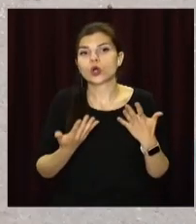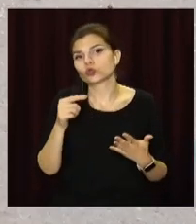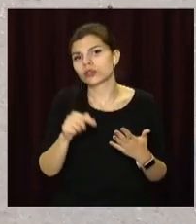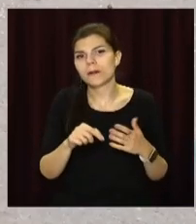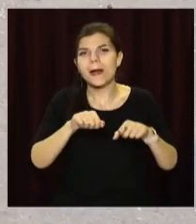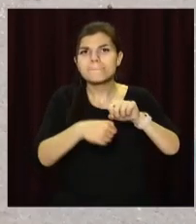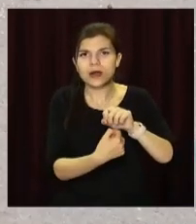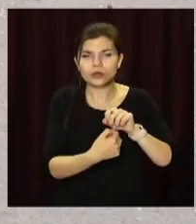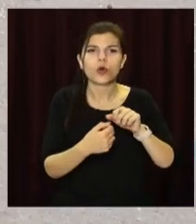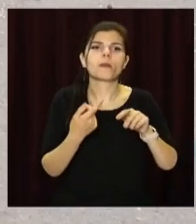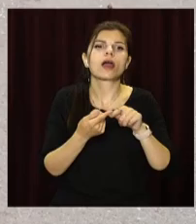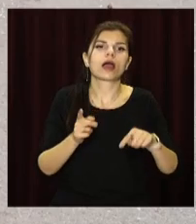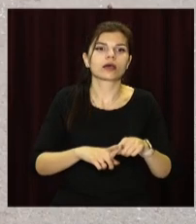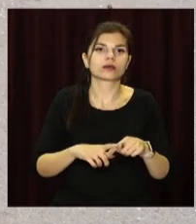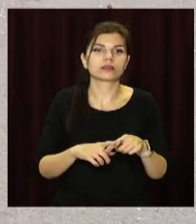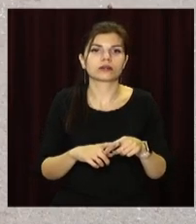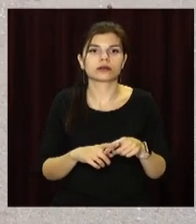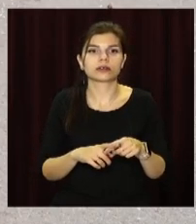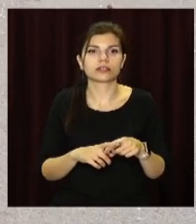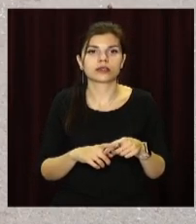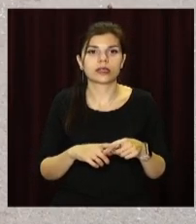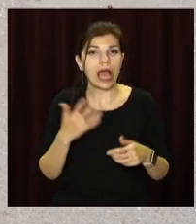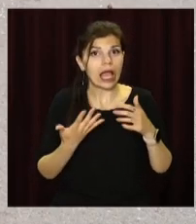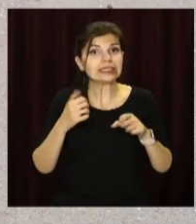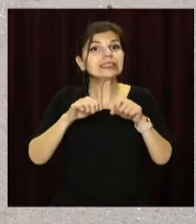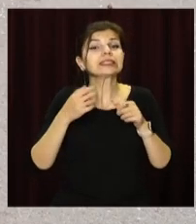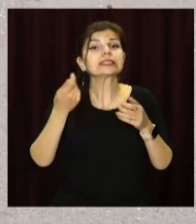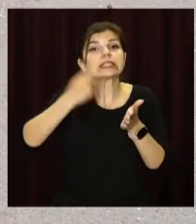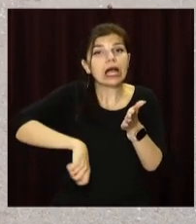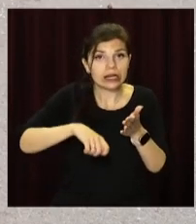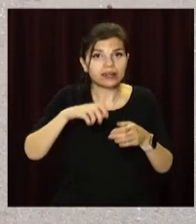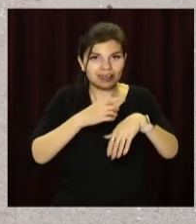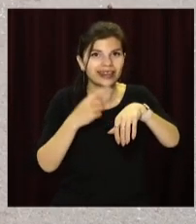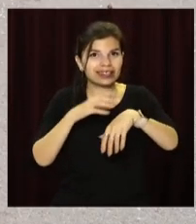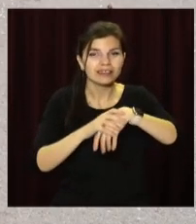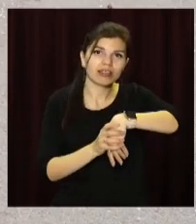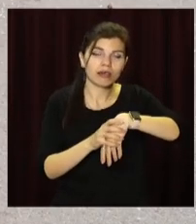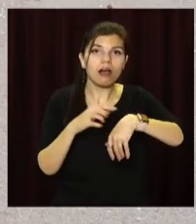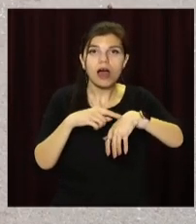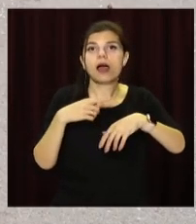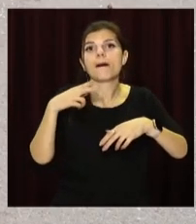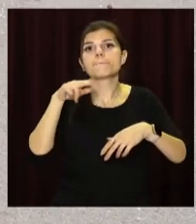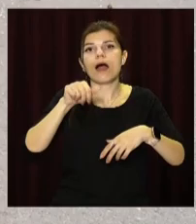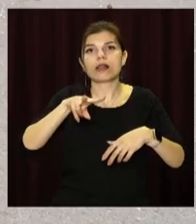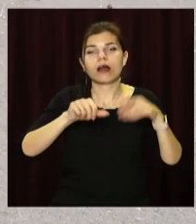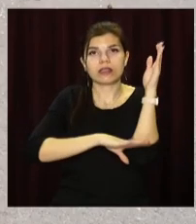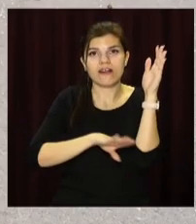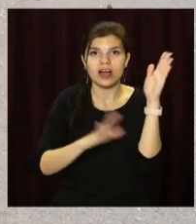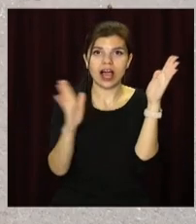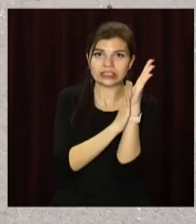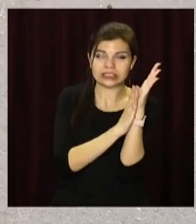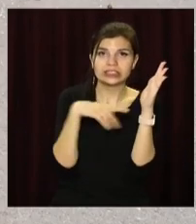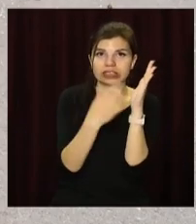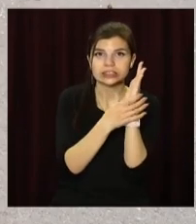переломи, то це закрити, якщо перелом, то це прив'язати палку або щось інше до ноги,